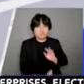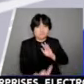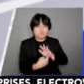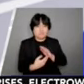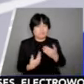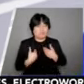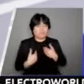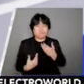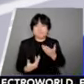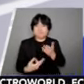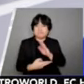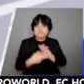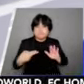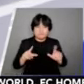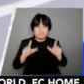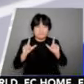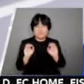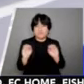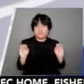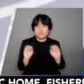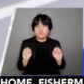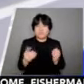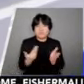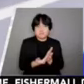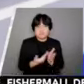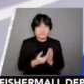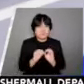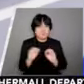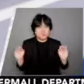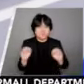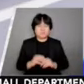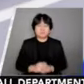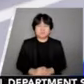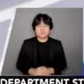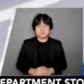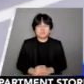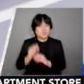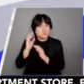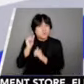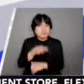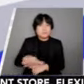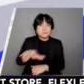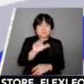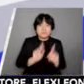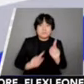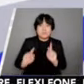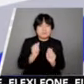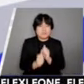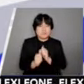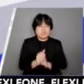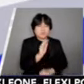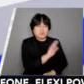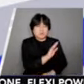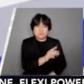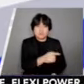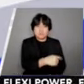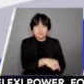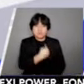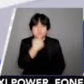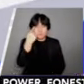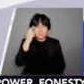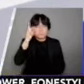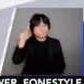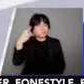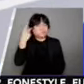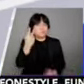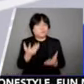Congressman Duterte. Umaasa raw siya na makikita ng kamera at ng publiko na pamumuliti ka lang ang ginagawa ni Guban. Iwala